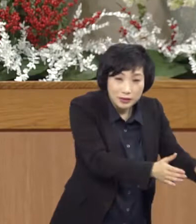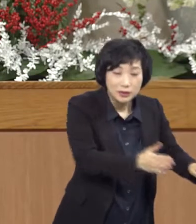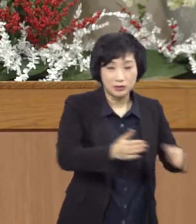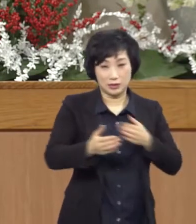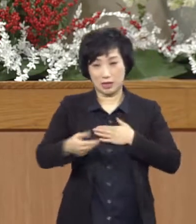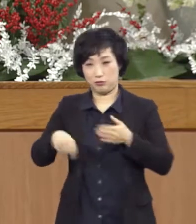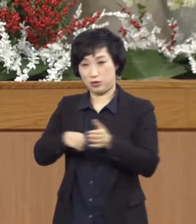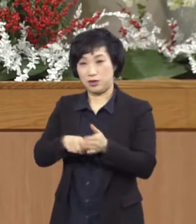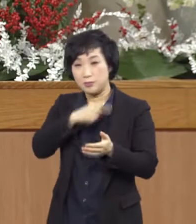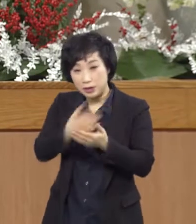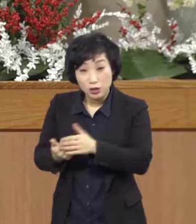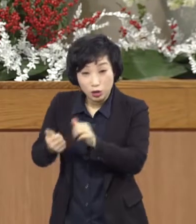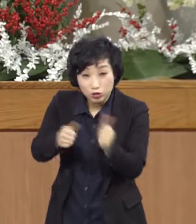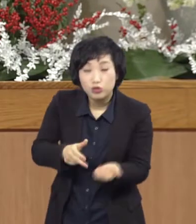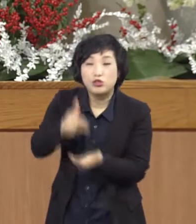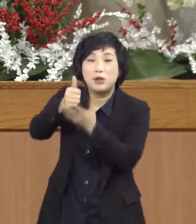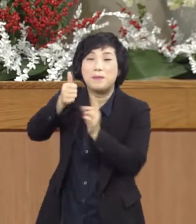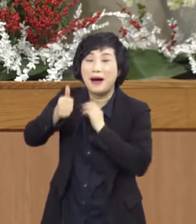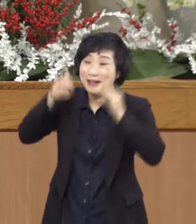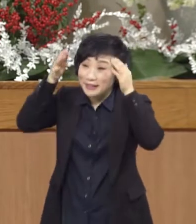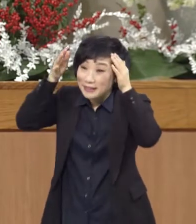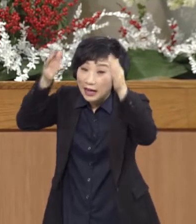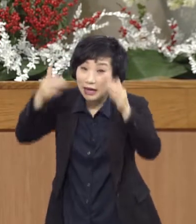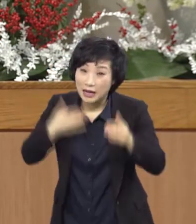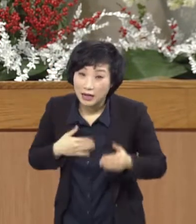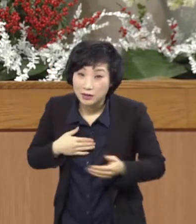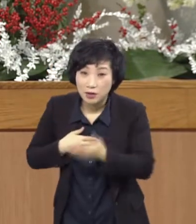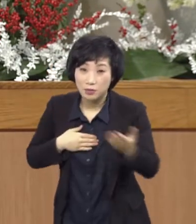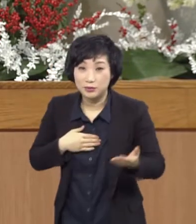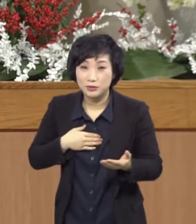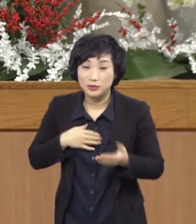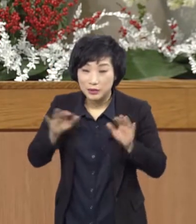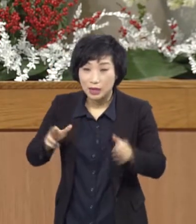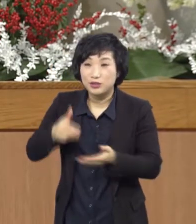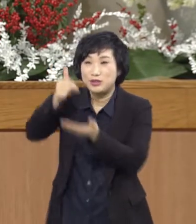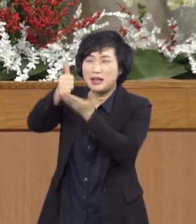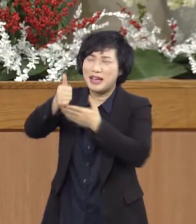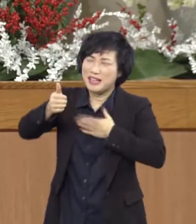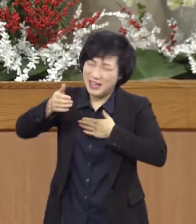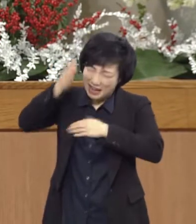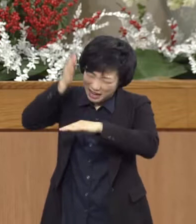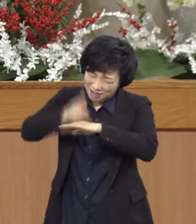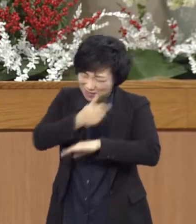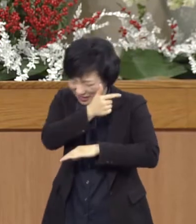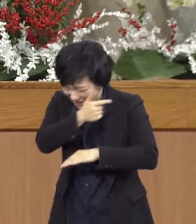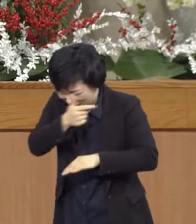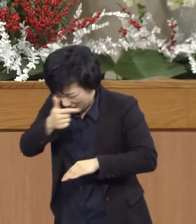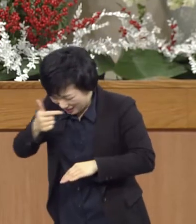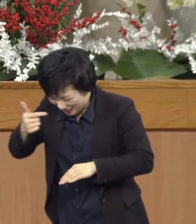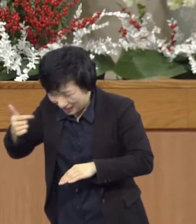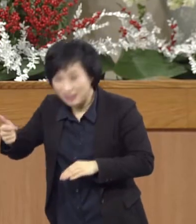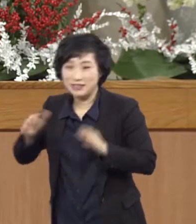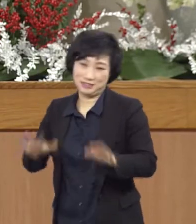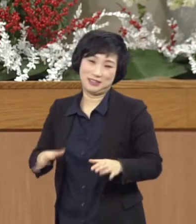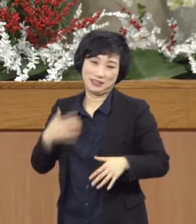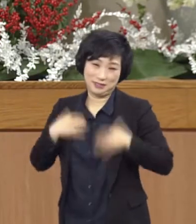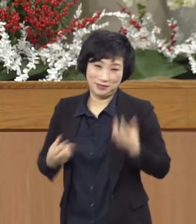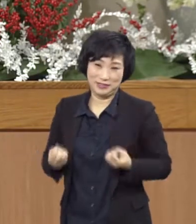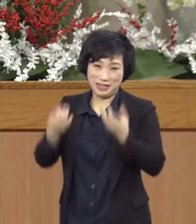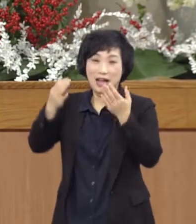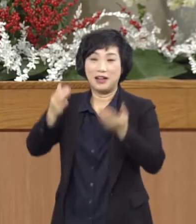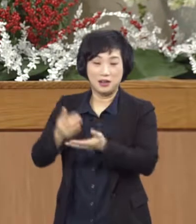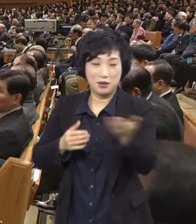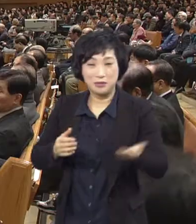위해 피 흘리신 주님께만 겨냥하며 그분께 무한한 감사가 있는 절기가 되기를 주님의